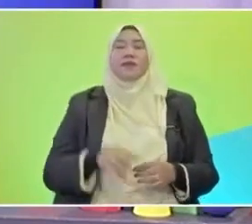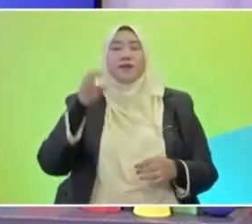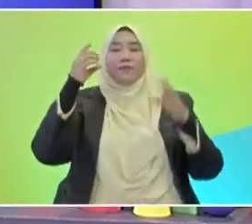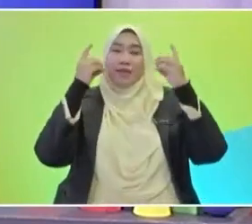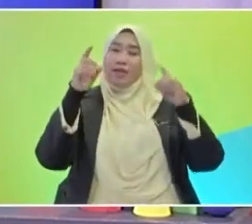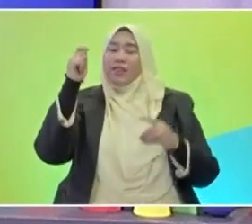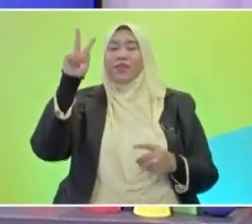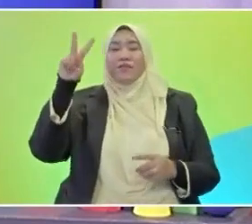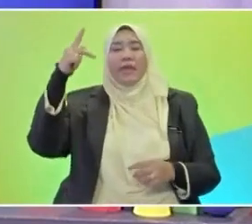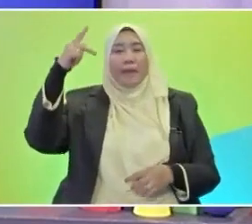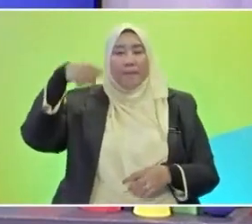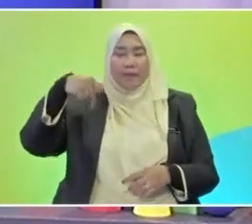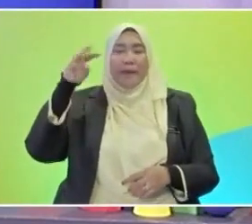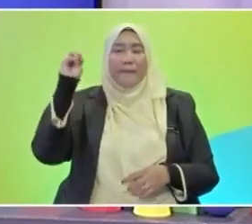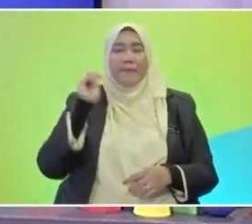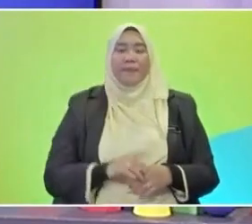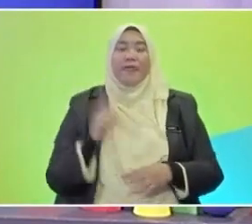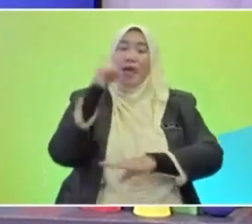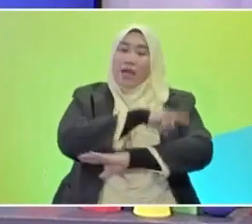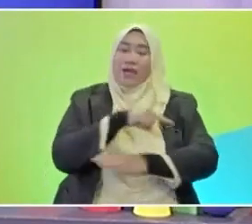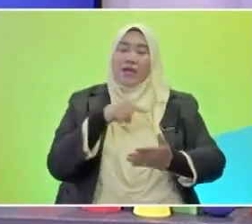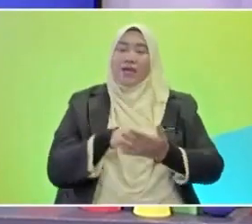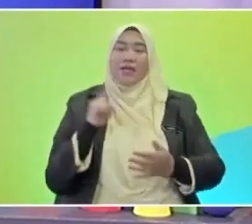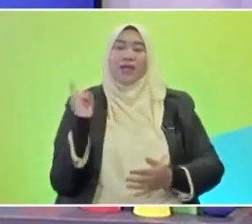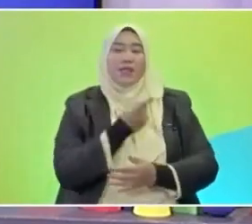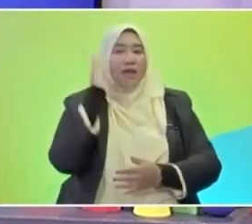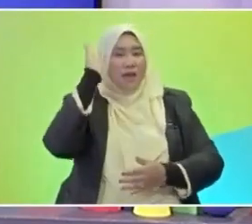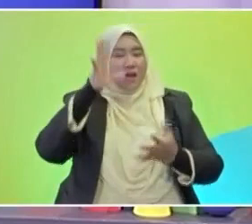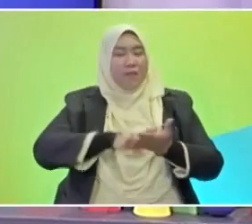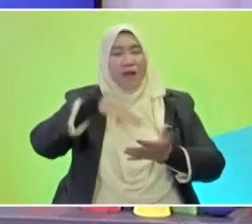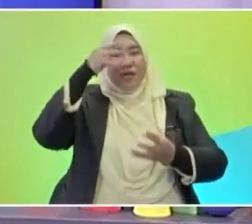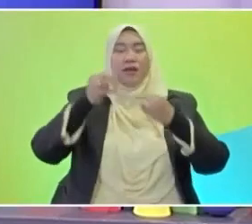semua hari ini kita akan belajar matematika